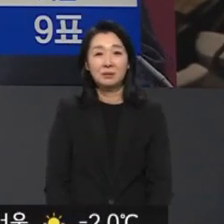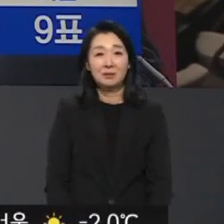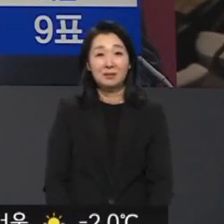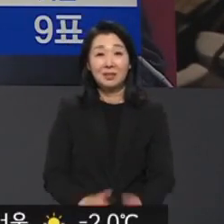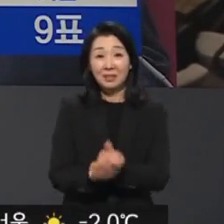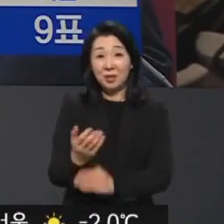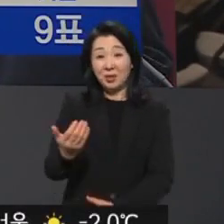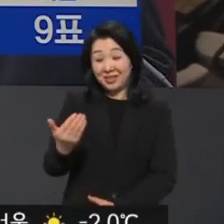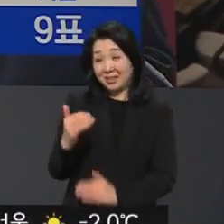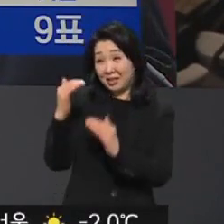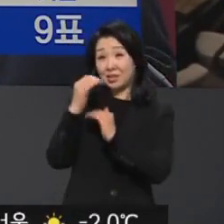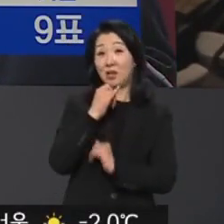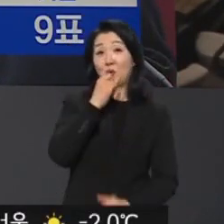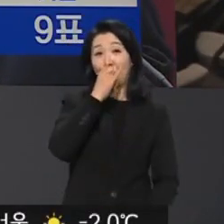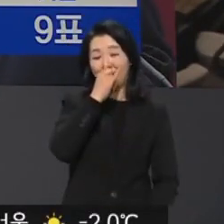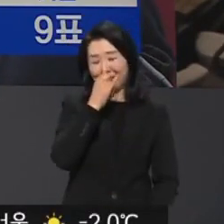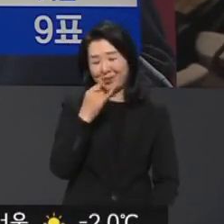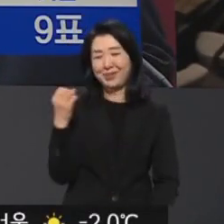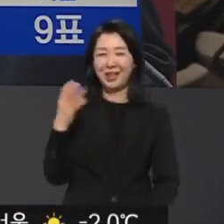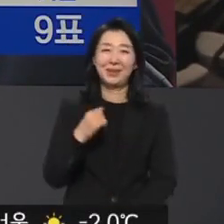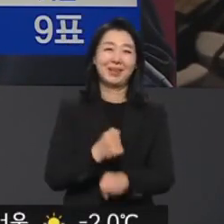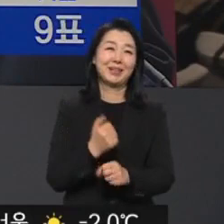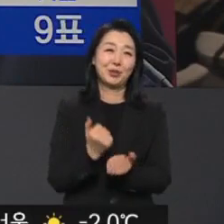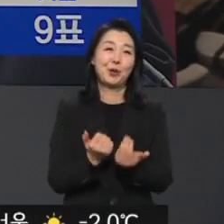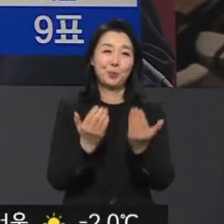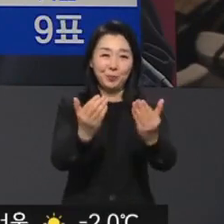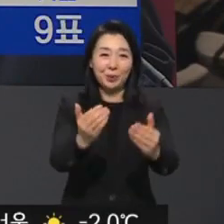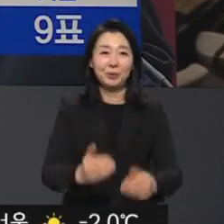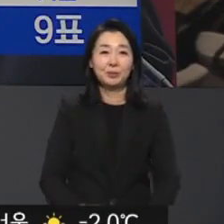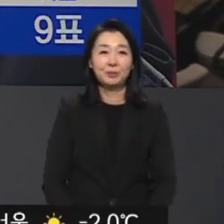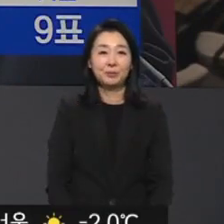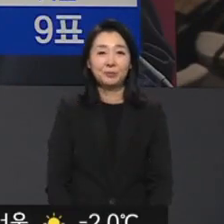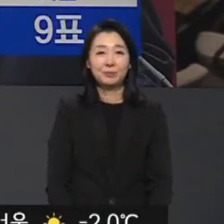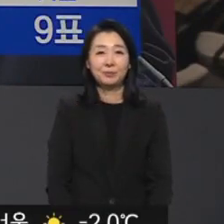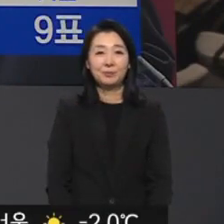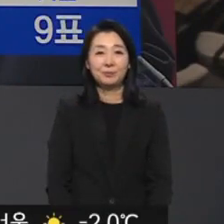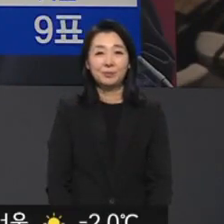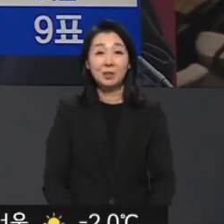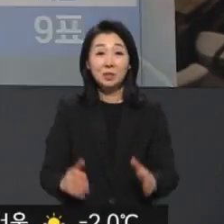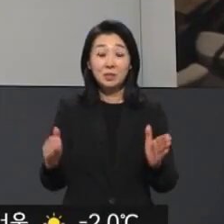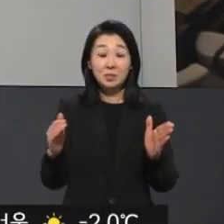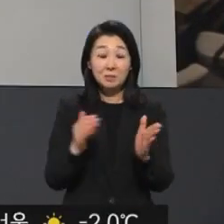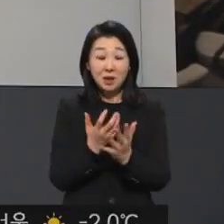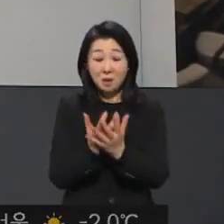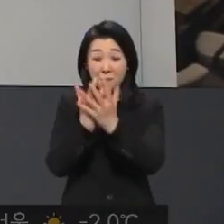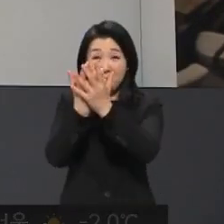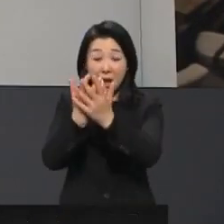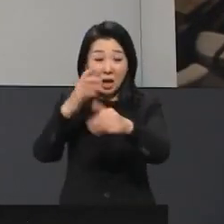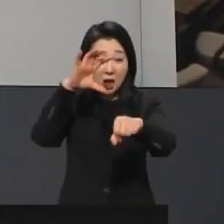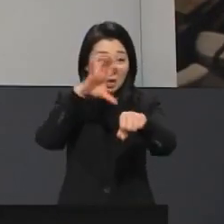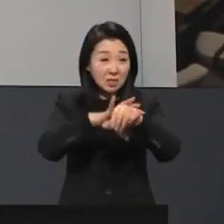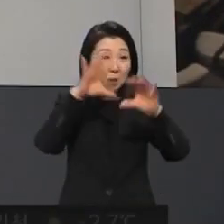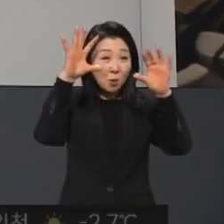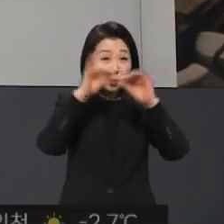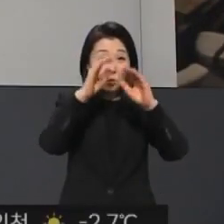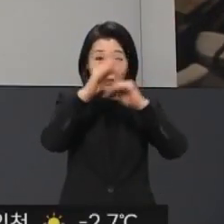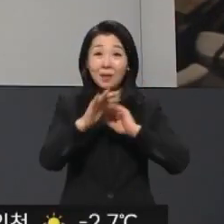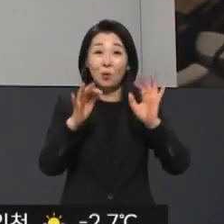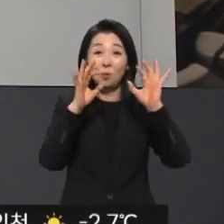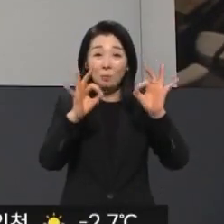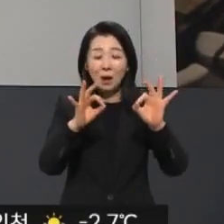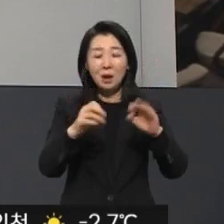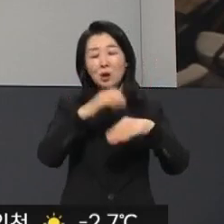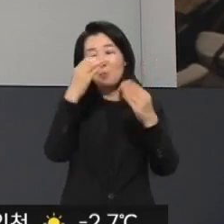다정의 직전에 들어온 소식이어서요. 들어가서 좀 더 자세히 이야기해보도록 하고요. 지금까지 제출된 체포동의안 좀 살펴보면